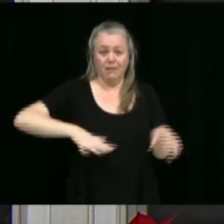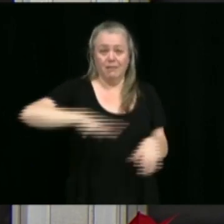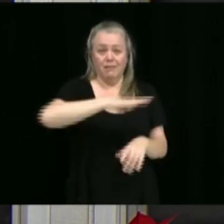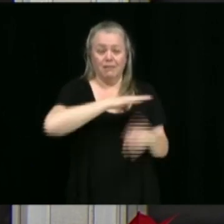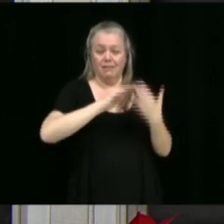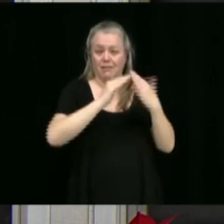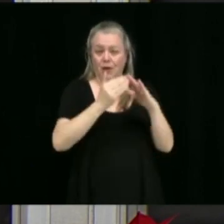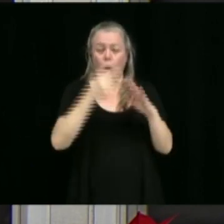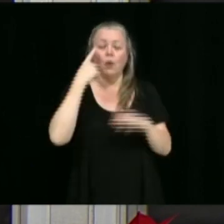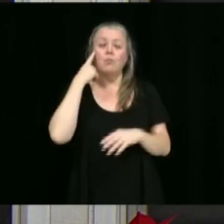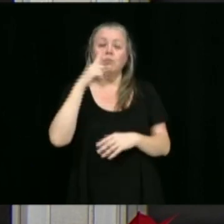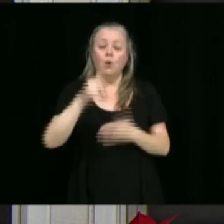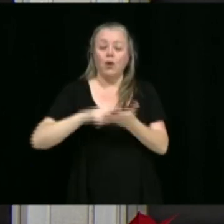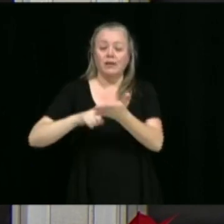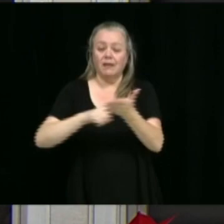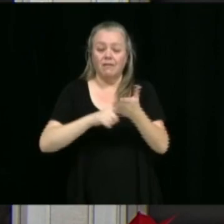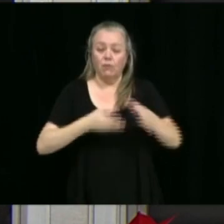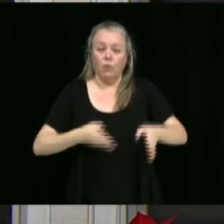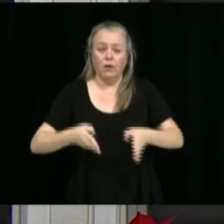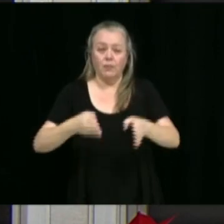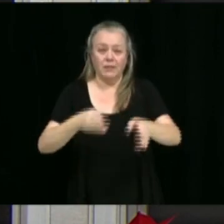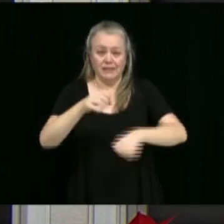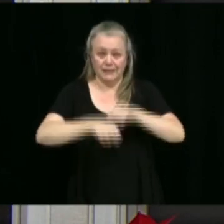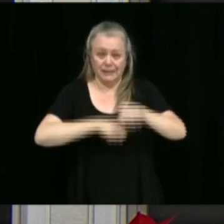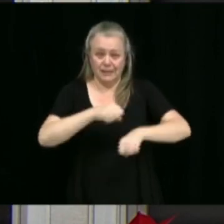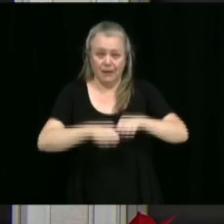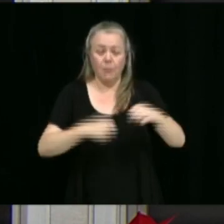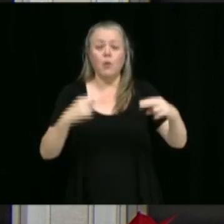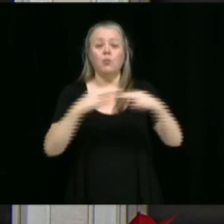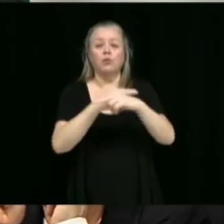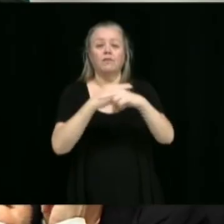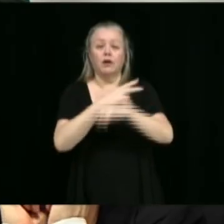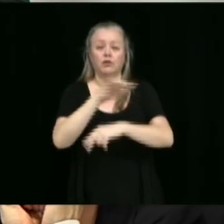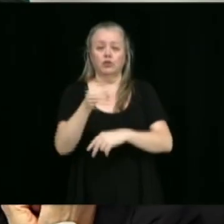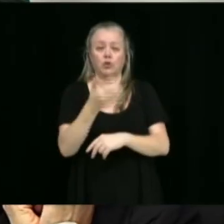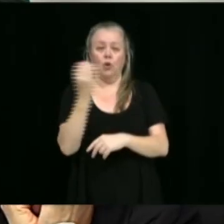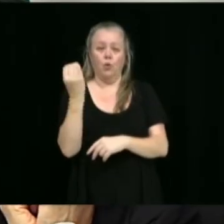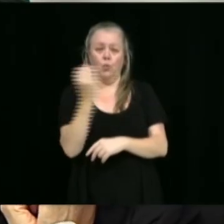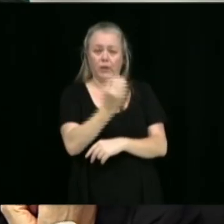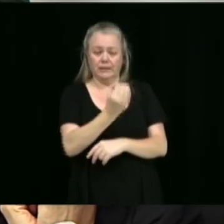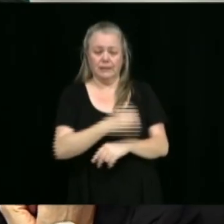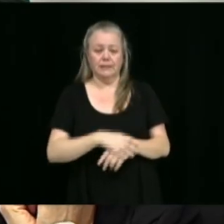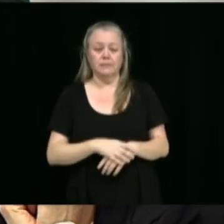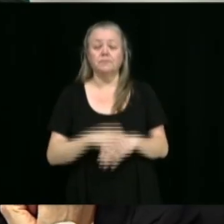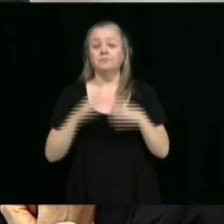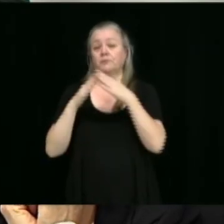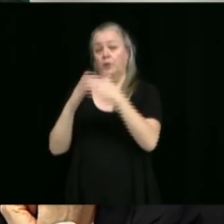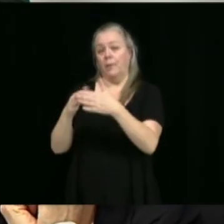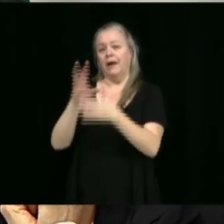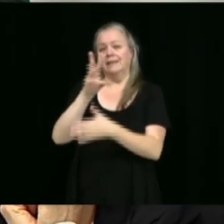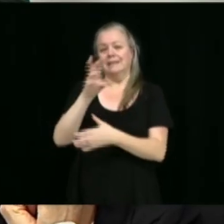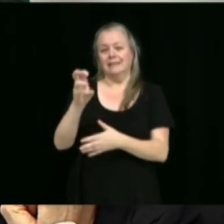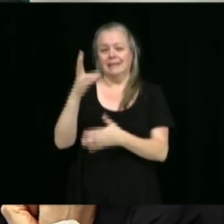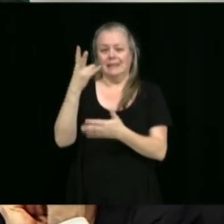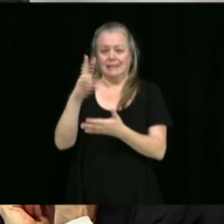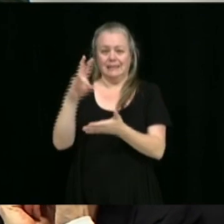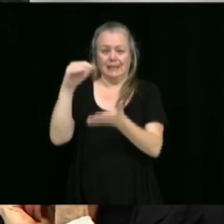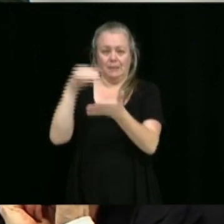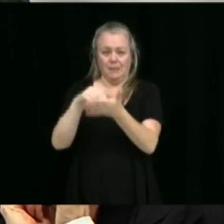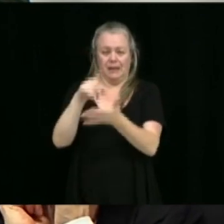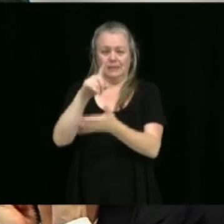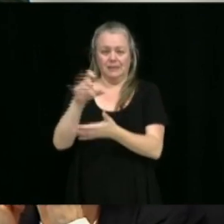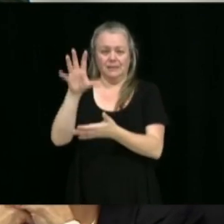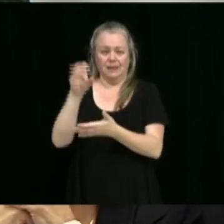les travaux de la piste cyclable sur le boulevard Jutras-Ouest. Il s'agit d'une demande pour un montant de 617